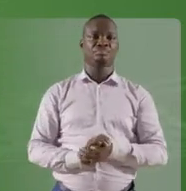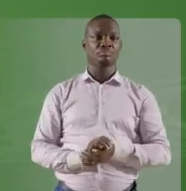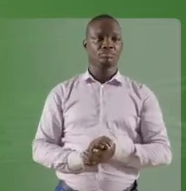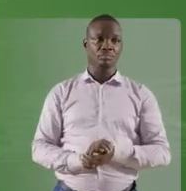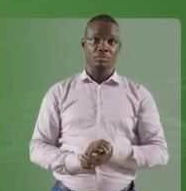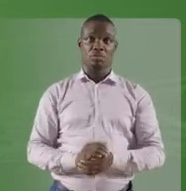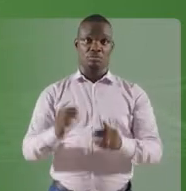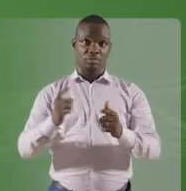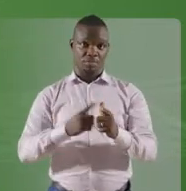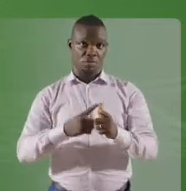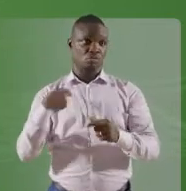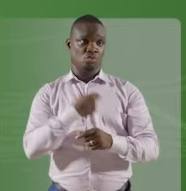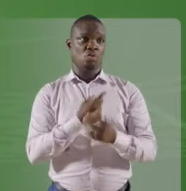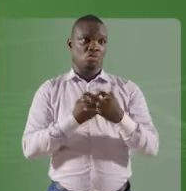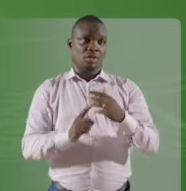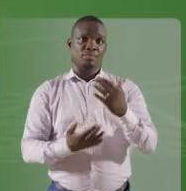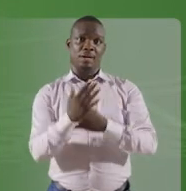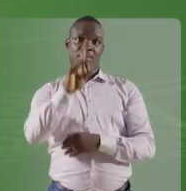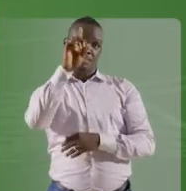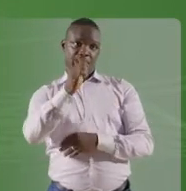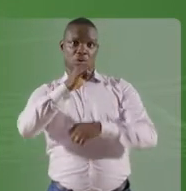La première configuration,